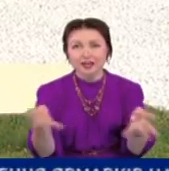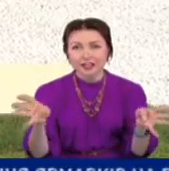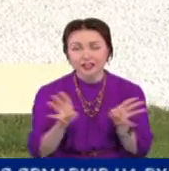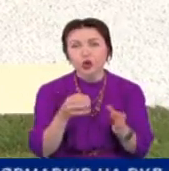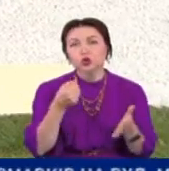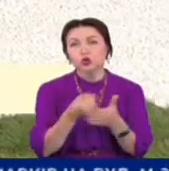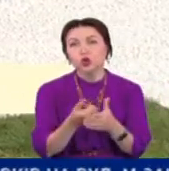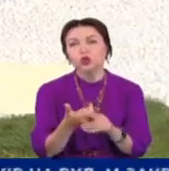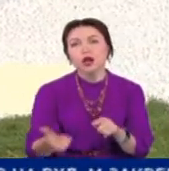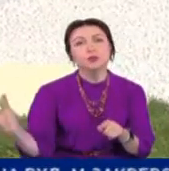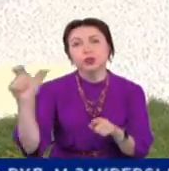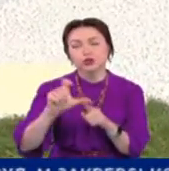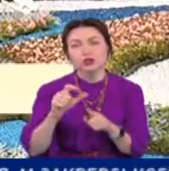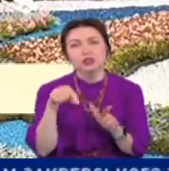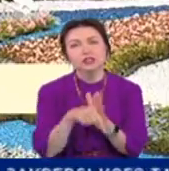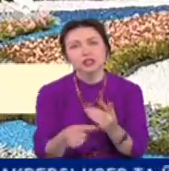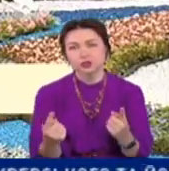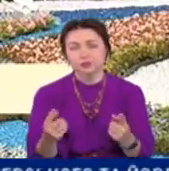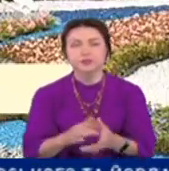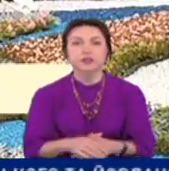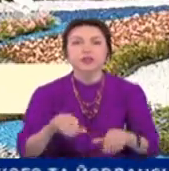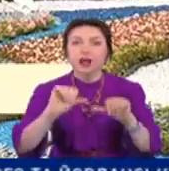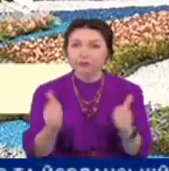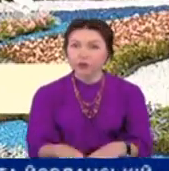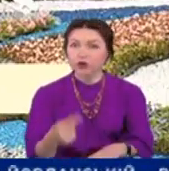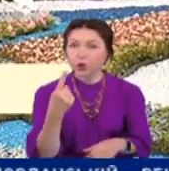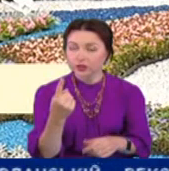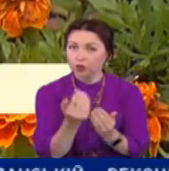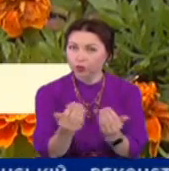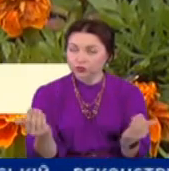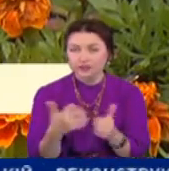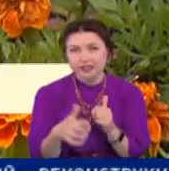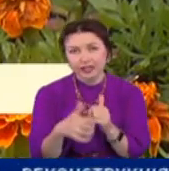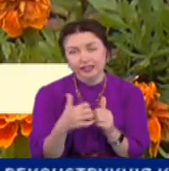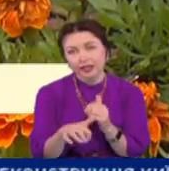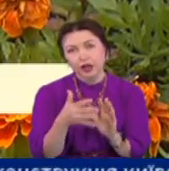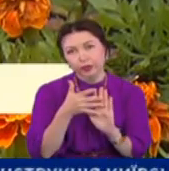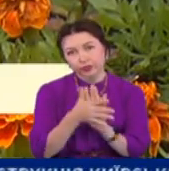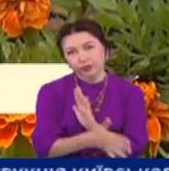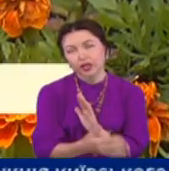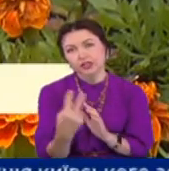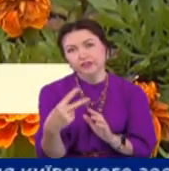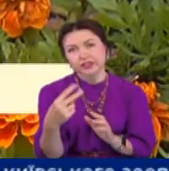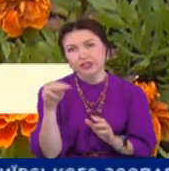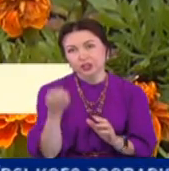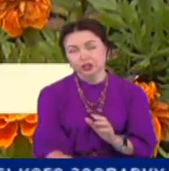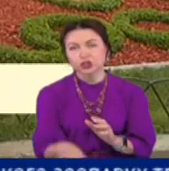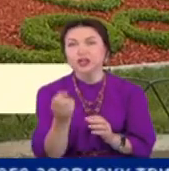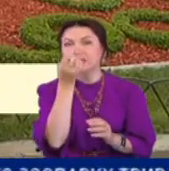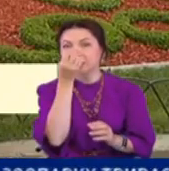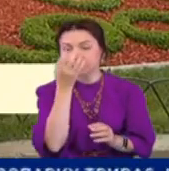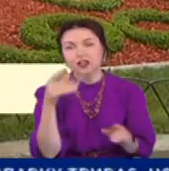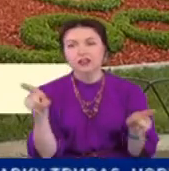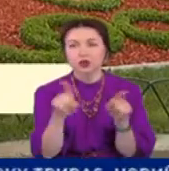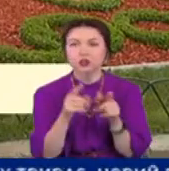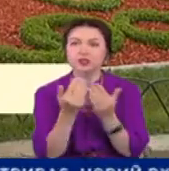найбільшого, найзначимішого. На оформлення однієї композиції в середньому пішло близько 20 тисяч квітів. Також